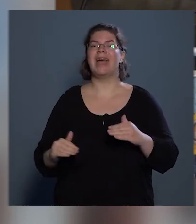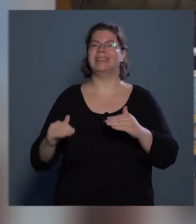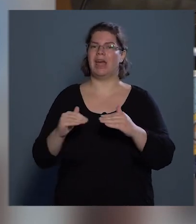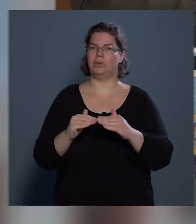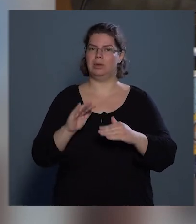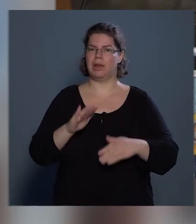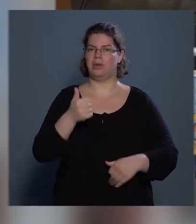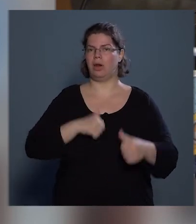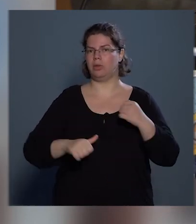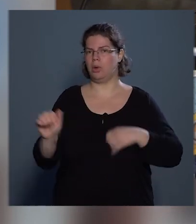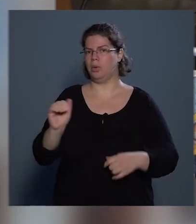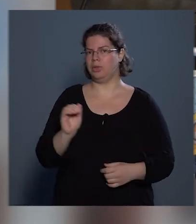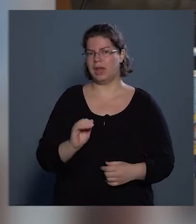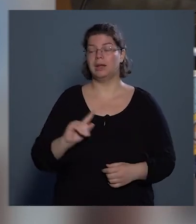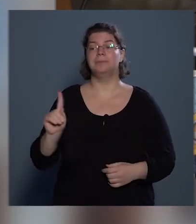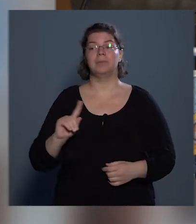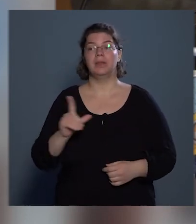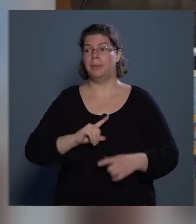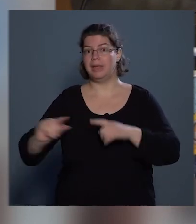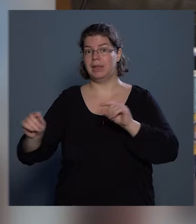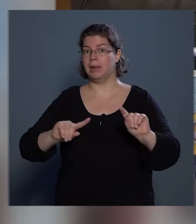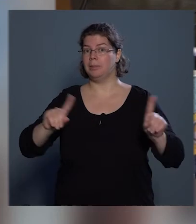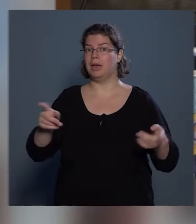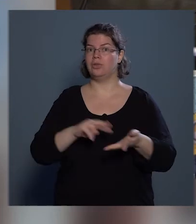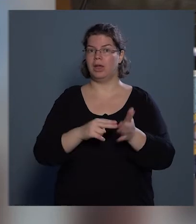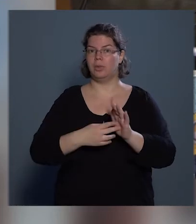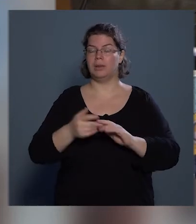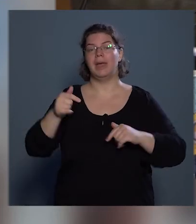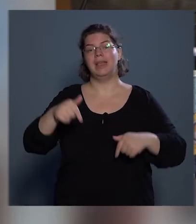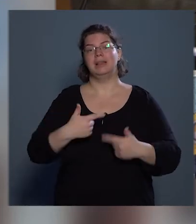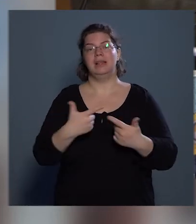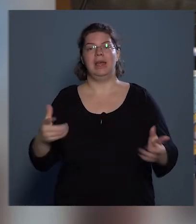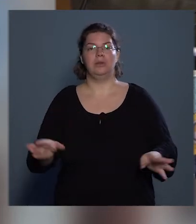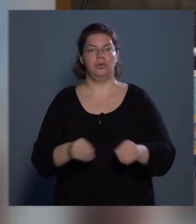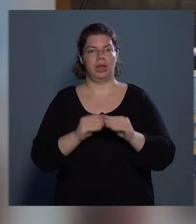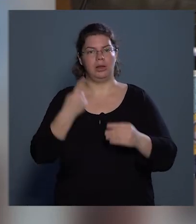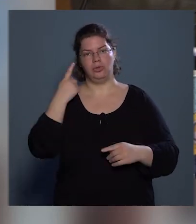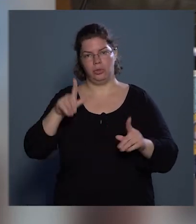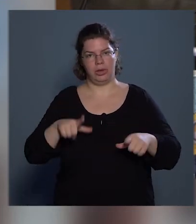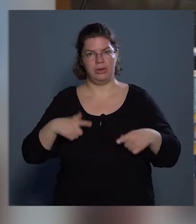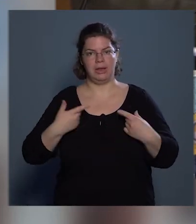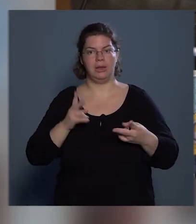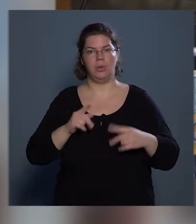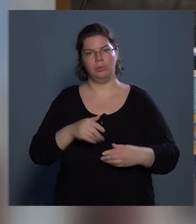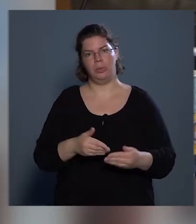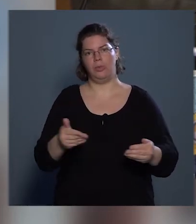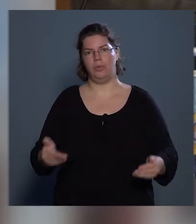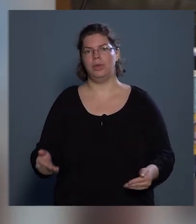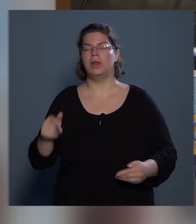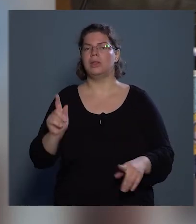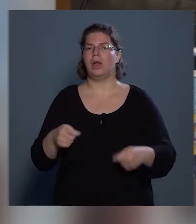szoruló gyerekek ne menjenek el más kerületbe, hanem ezzel a lehetőséggel is élni tudjanak, hogy bővülhessen az adott